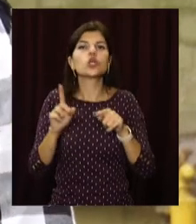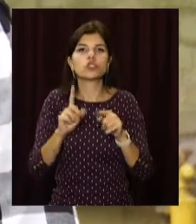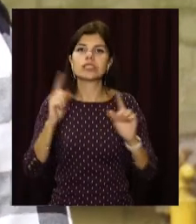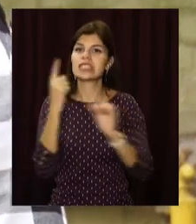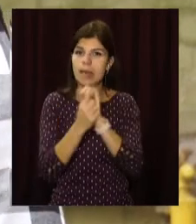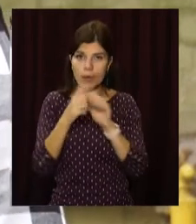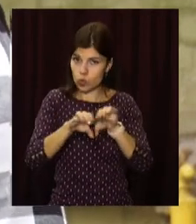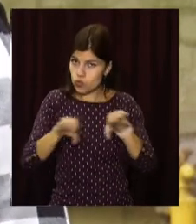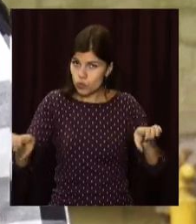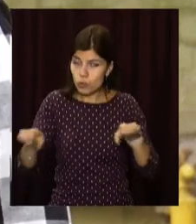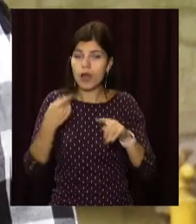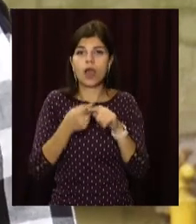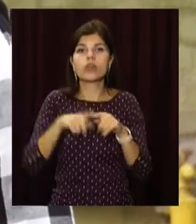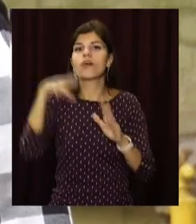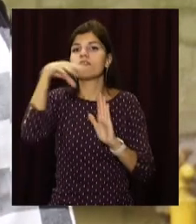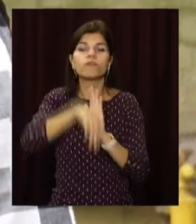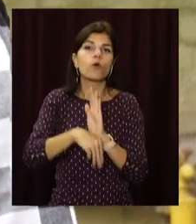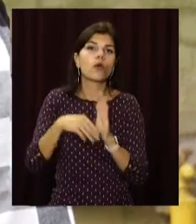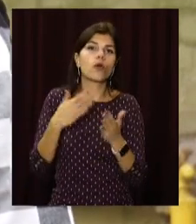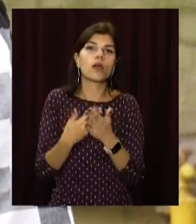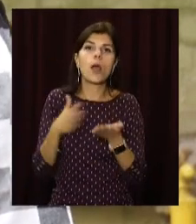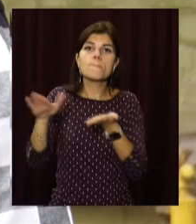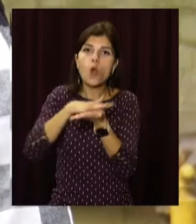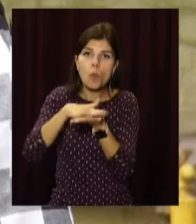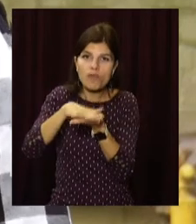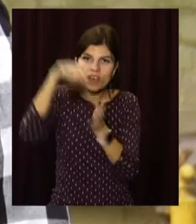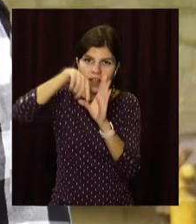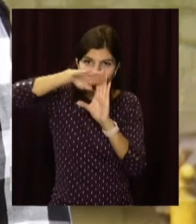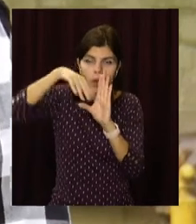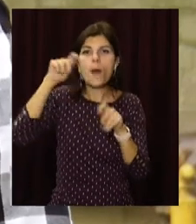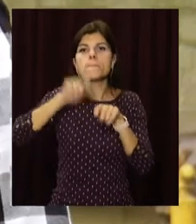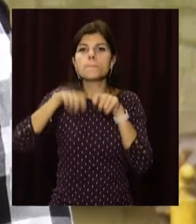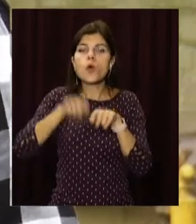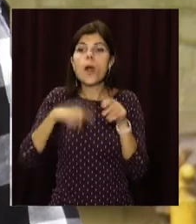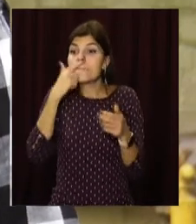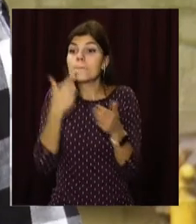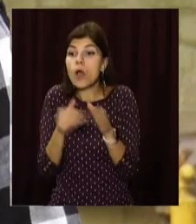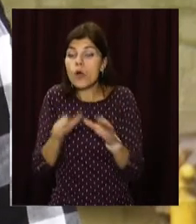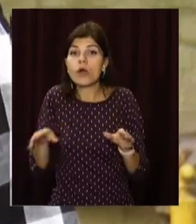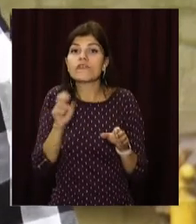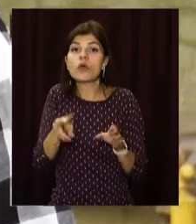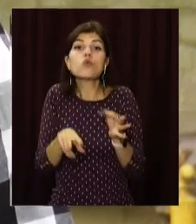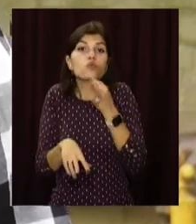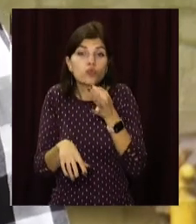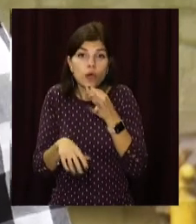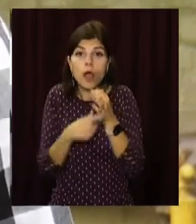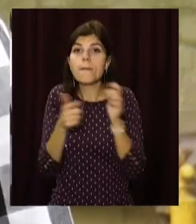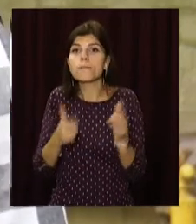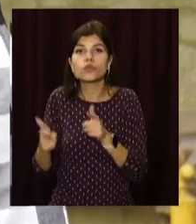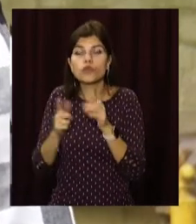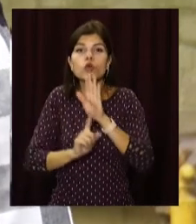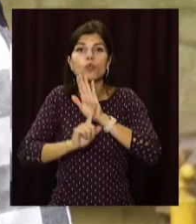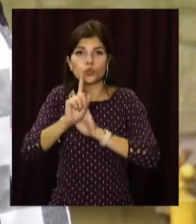і промивання, і перевірка перед опалювальним сезоном. Тобто підготовка починається дуже